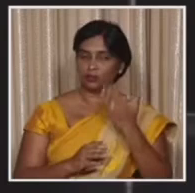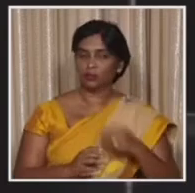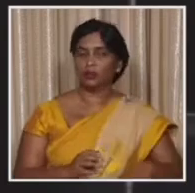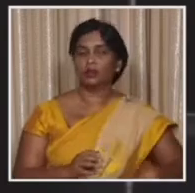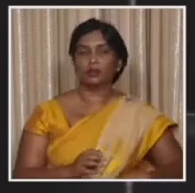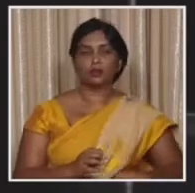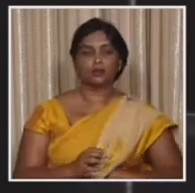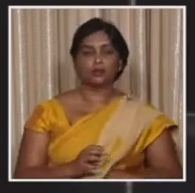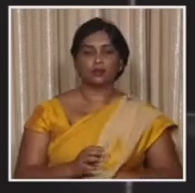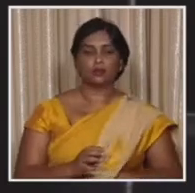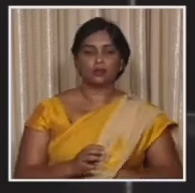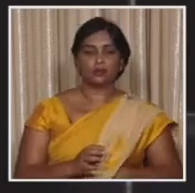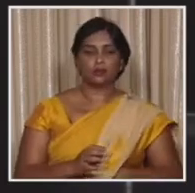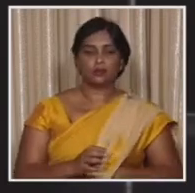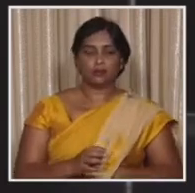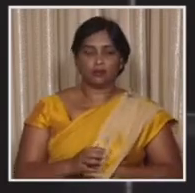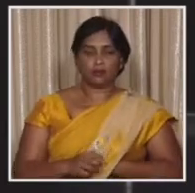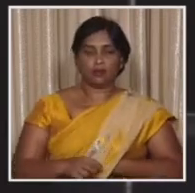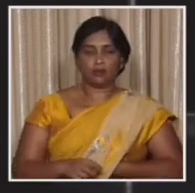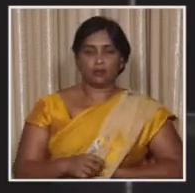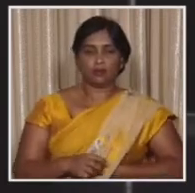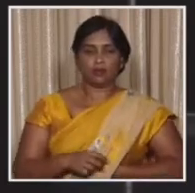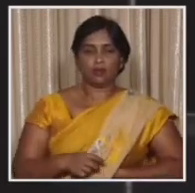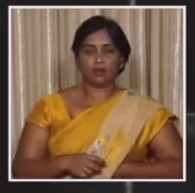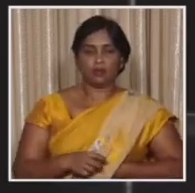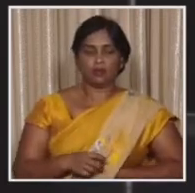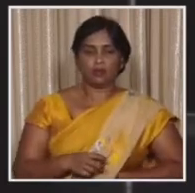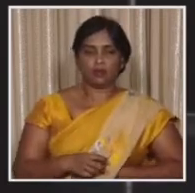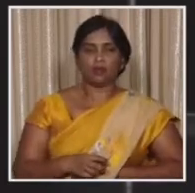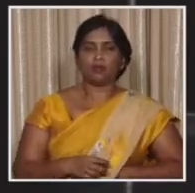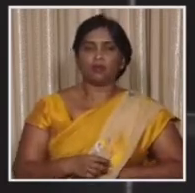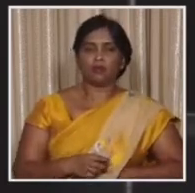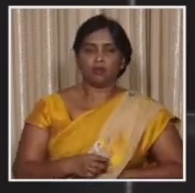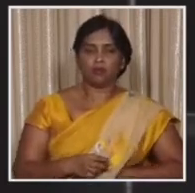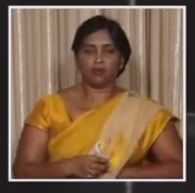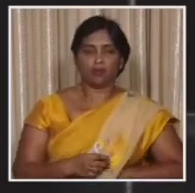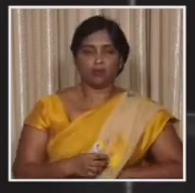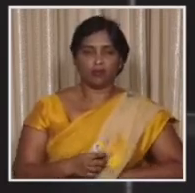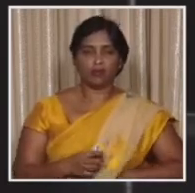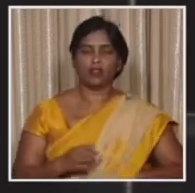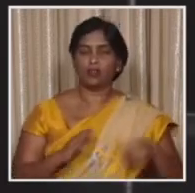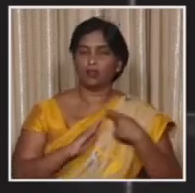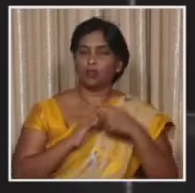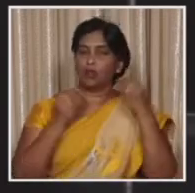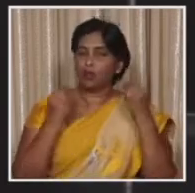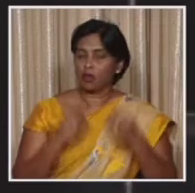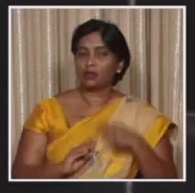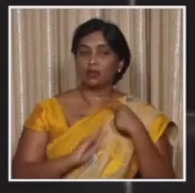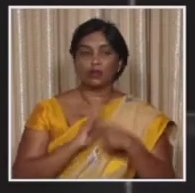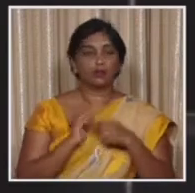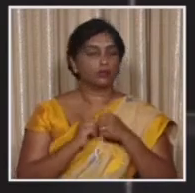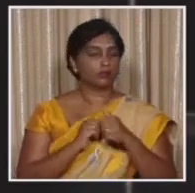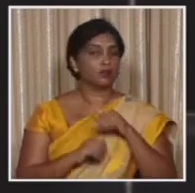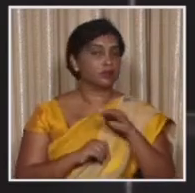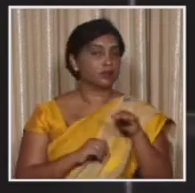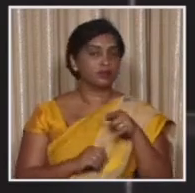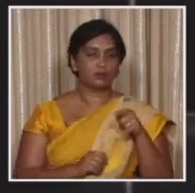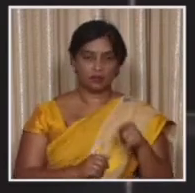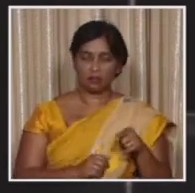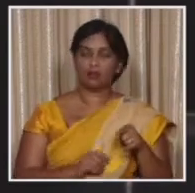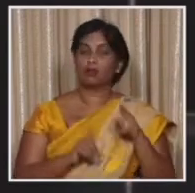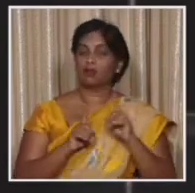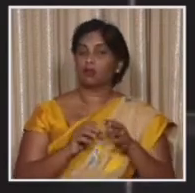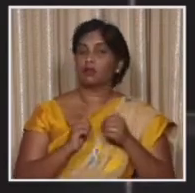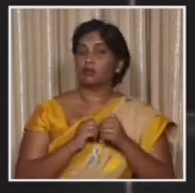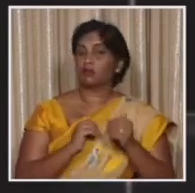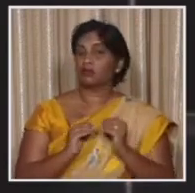දකින්නේ. අධ්‍යාපනය තමයි රටක අනාගතය. අද අසමත් රටක් බංකොලොත් රටක් බවට පත්ව සිටින අපේ සමාජය මේ